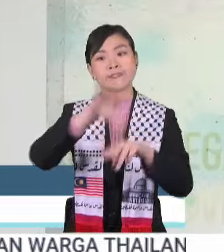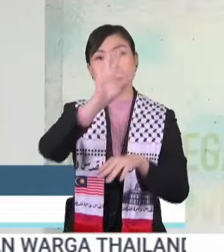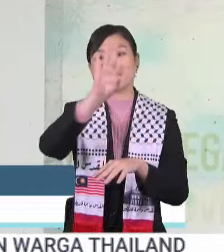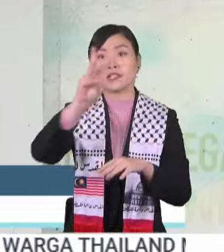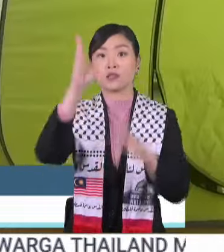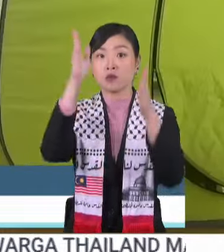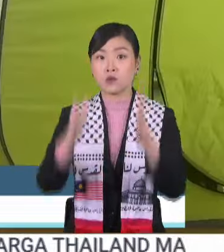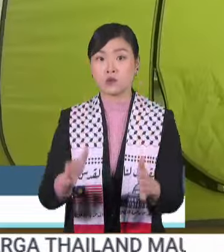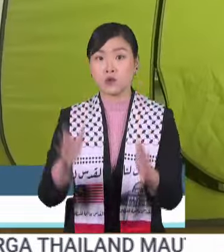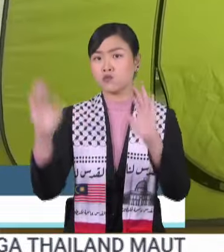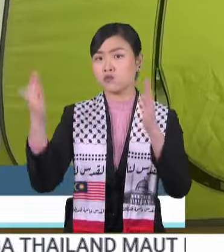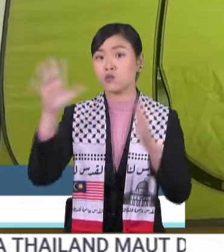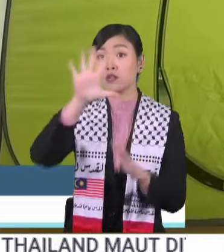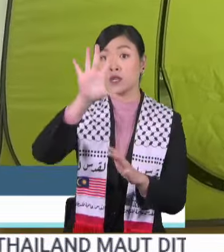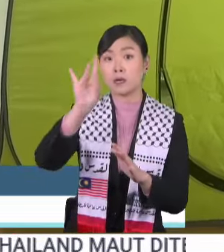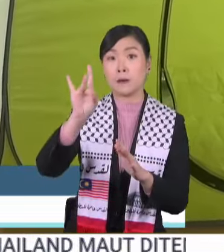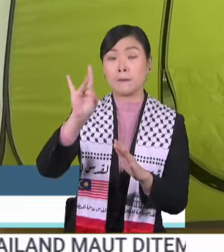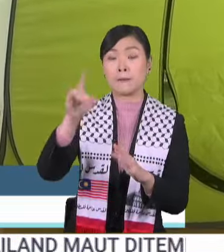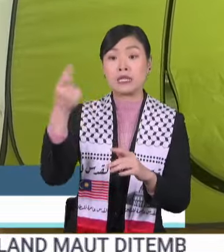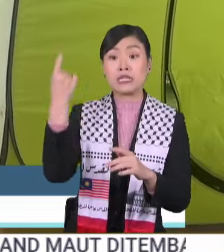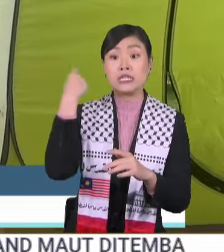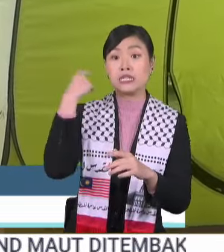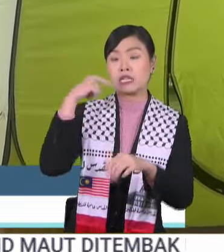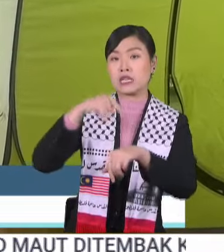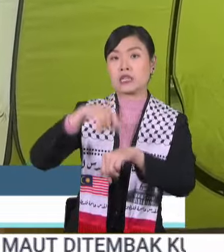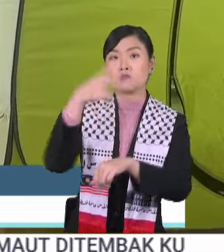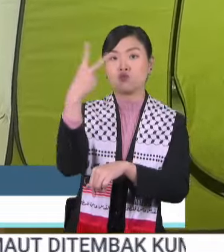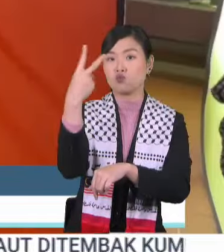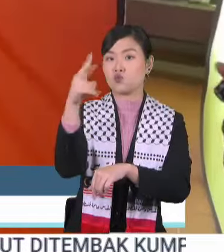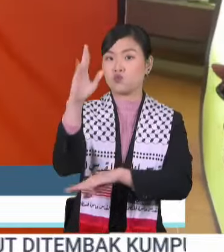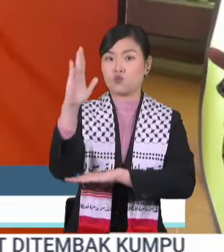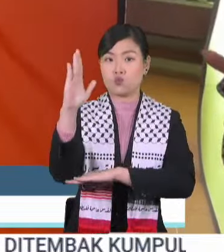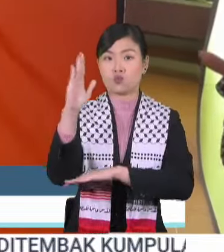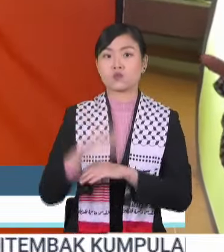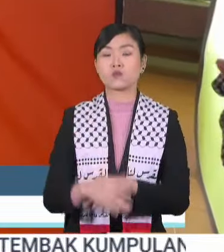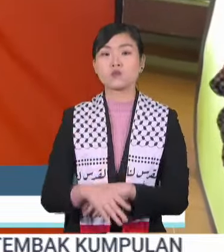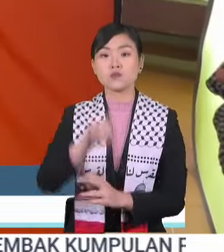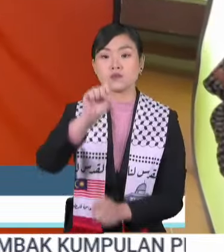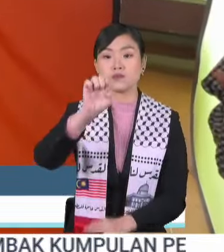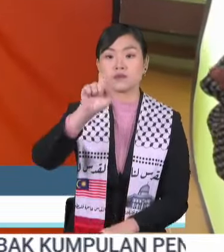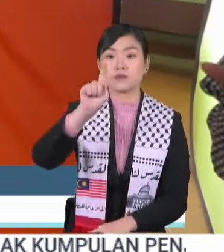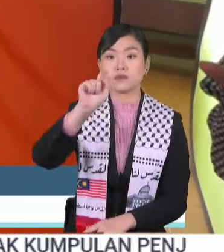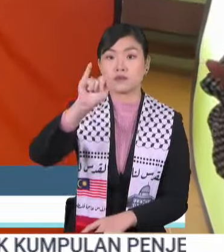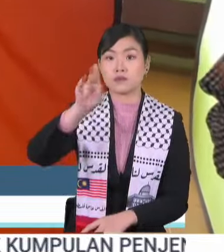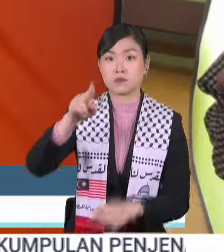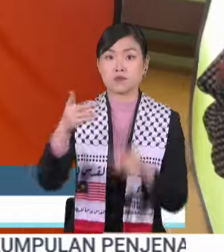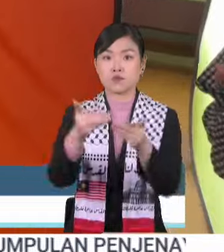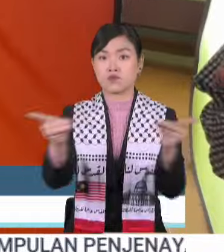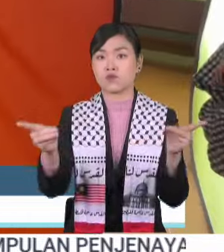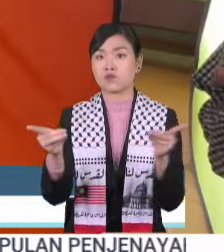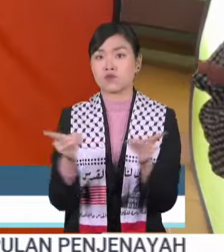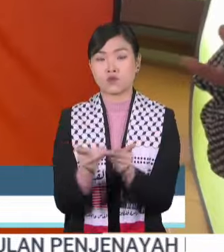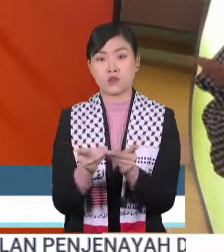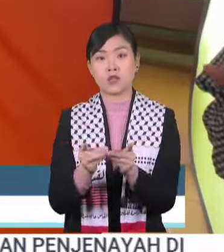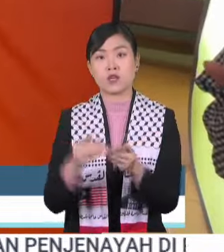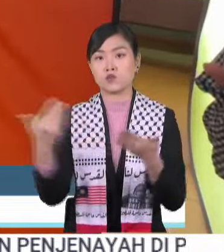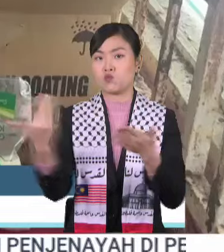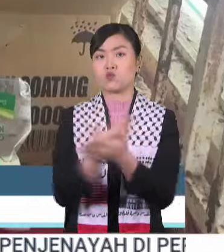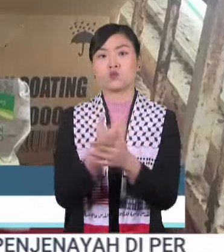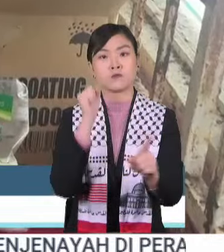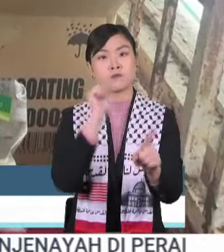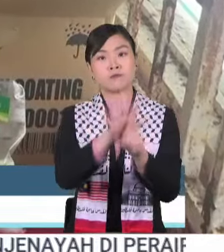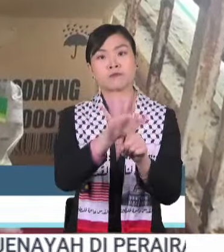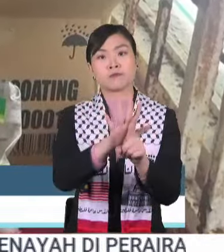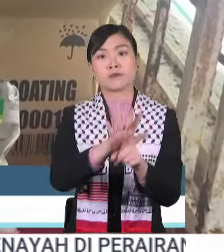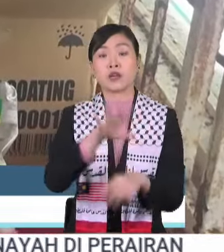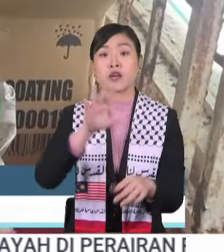berbanding 58 pada 12 tengah hari tadi setiu daerah terbaharu dilanda banjir apabila dua PPS di balai Raya kampung Padang serai